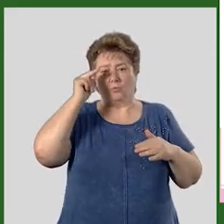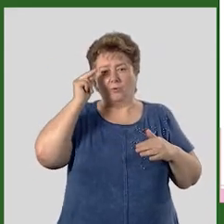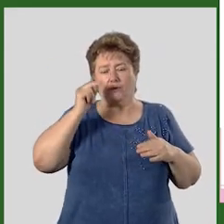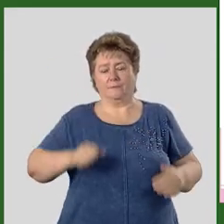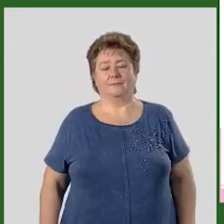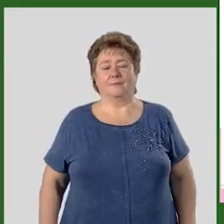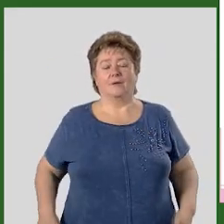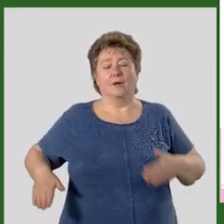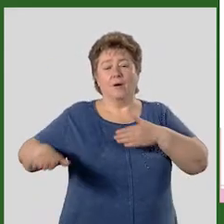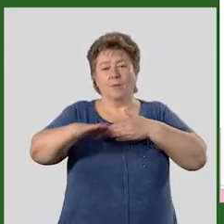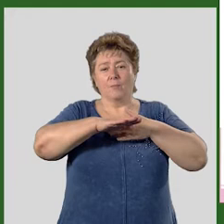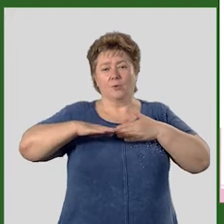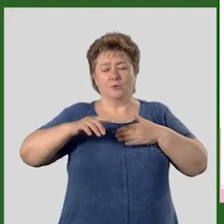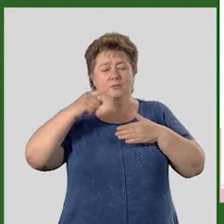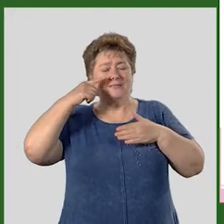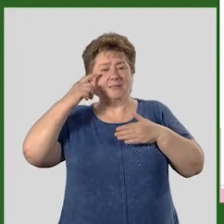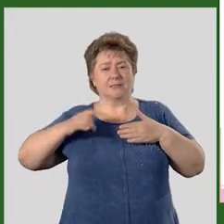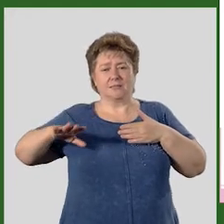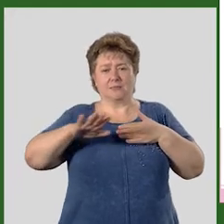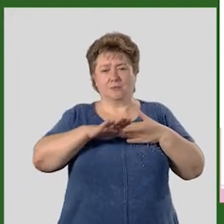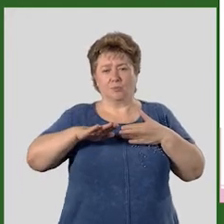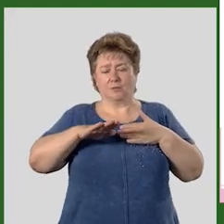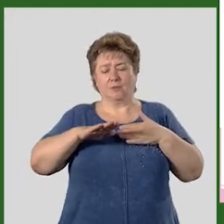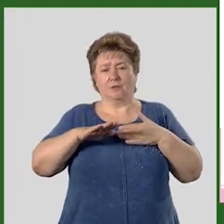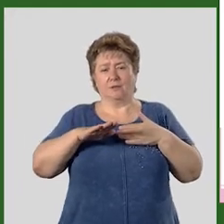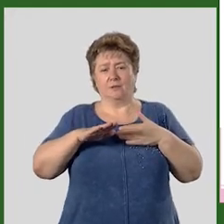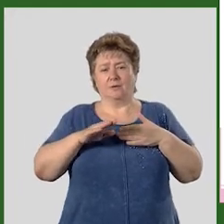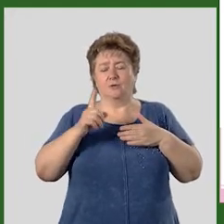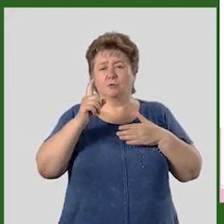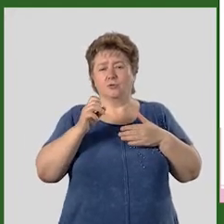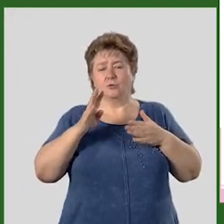уроке. Площадь Кыргызской республики